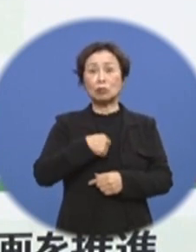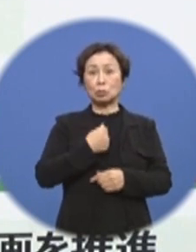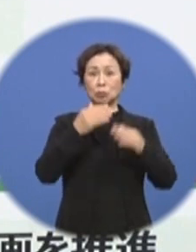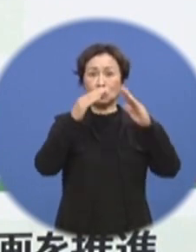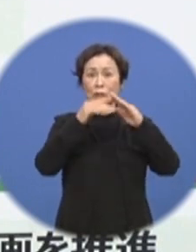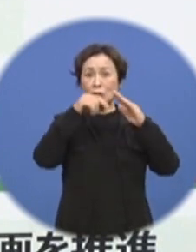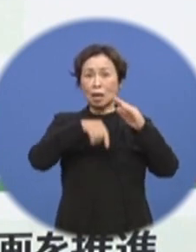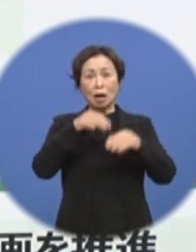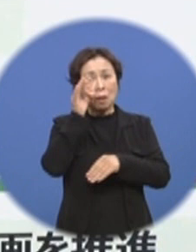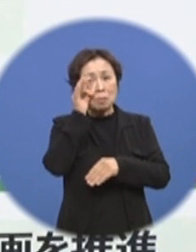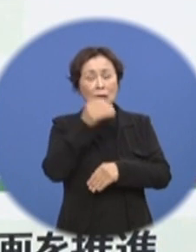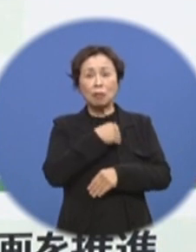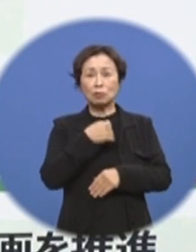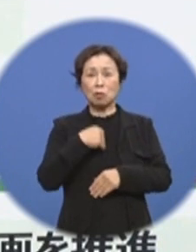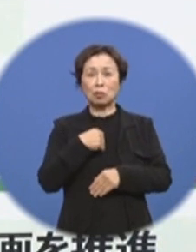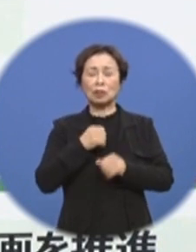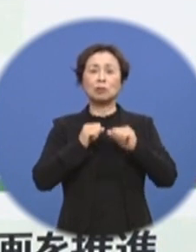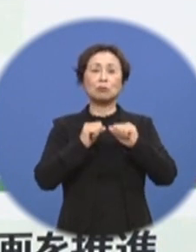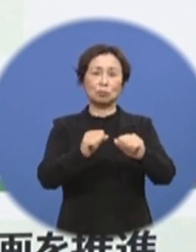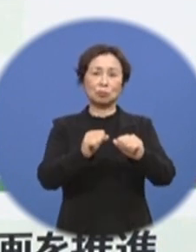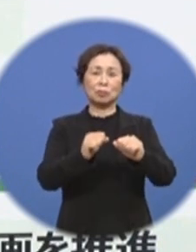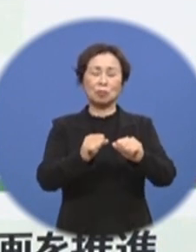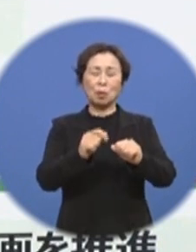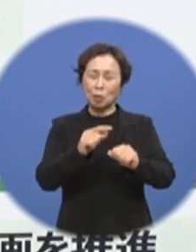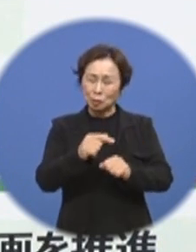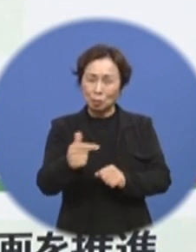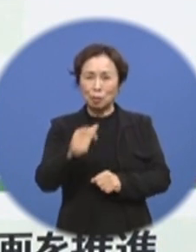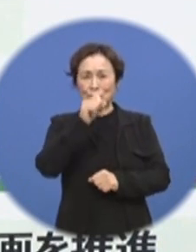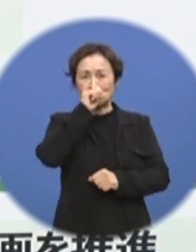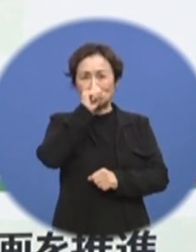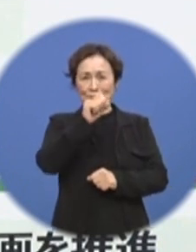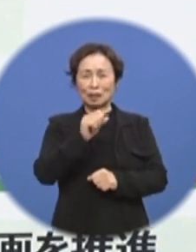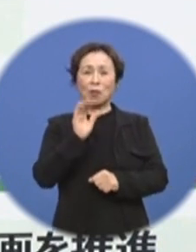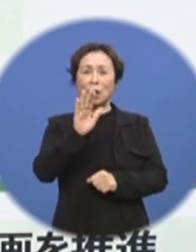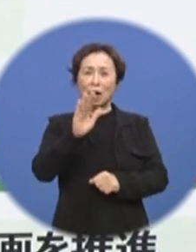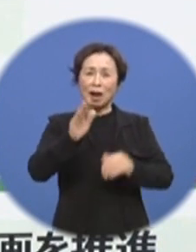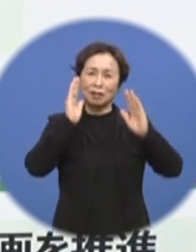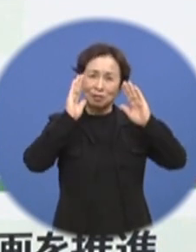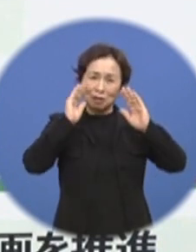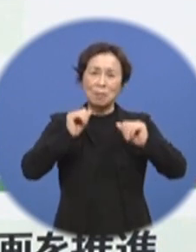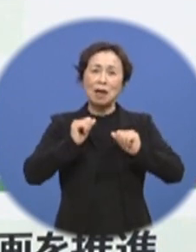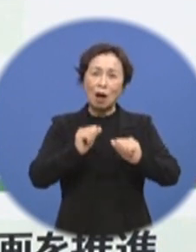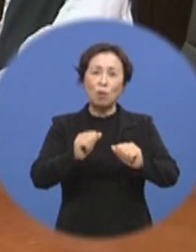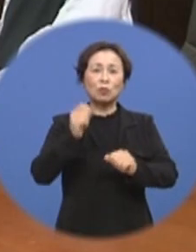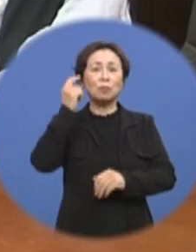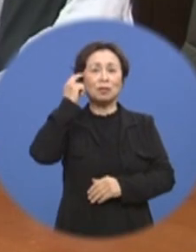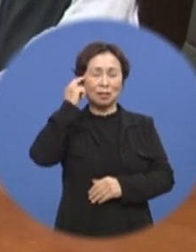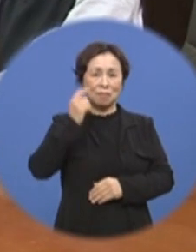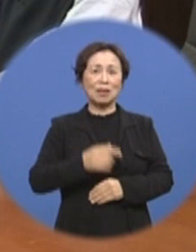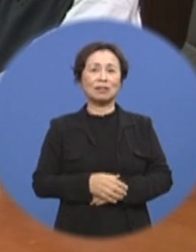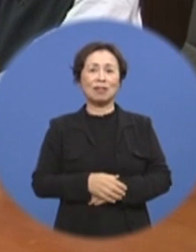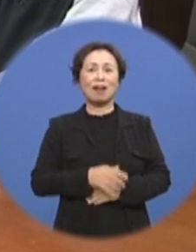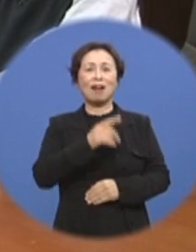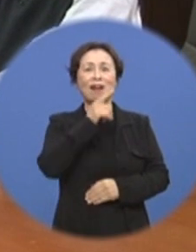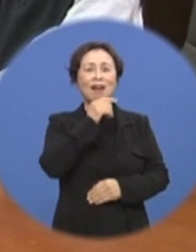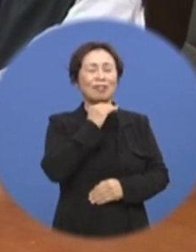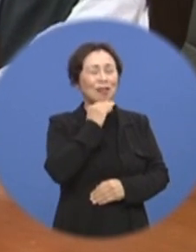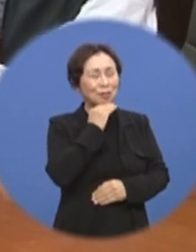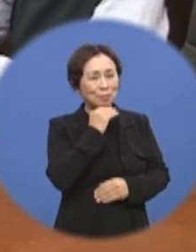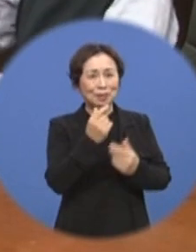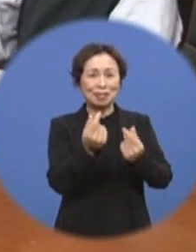面白いheyこれを今これから一生懸命やって持っていますね楽しみだよ